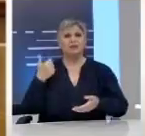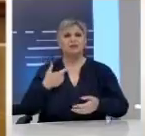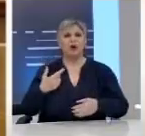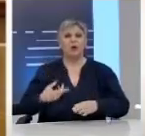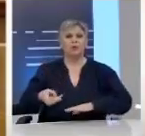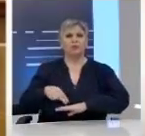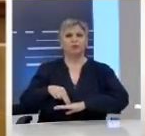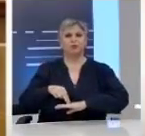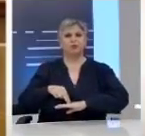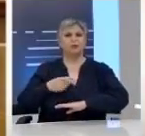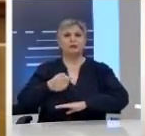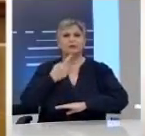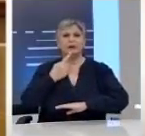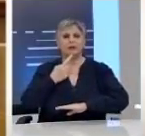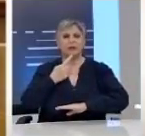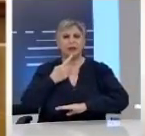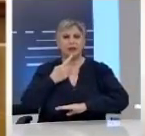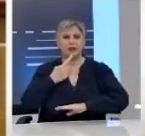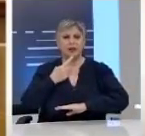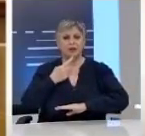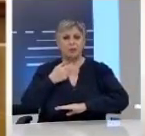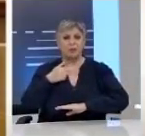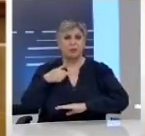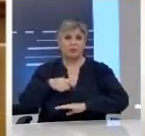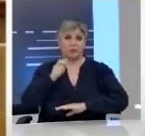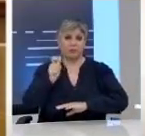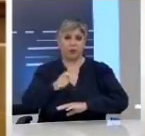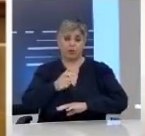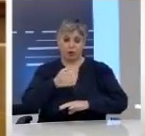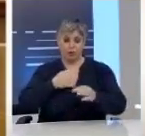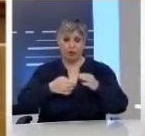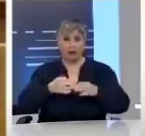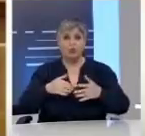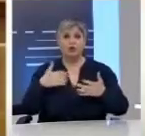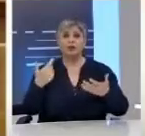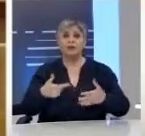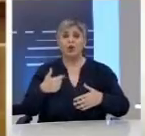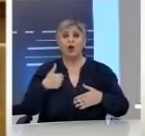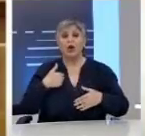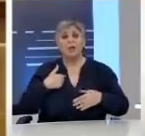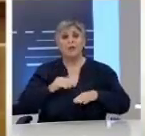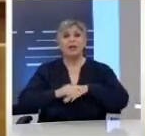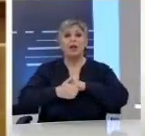λίγο ούτε πολύ, ότι αυτό γίνεται για ψηφοθυρικούς λόγους.